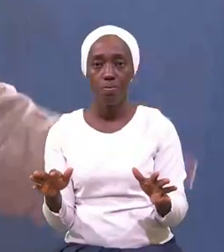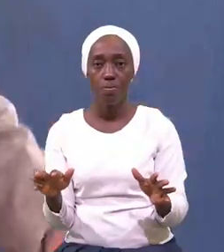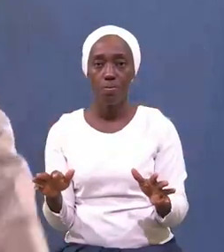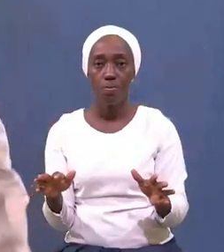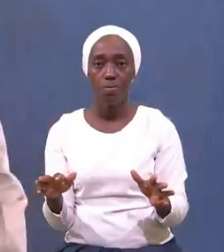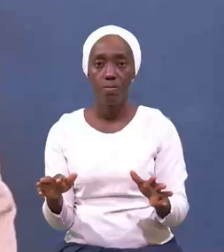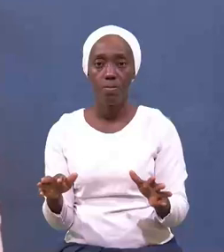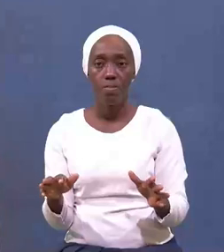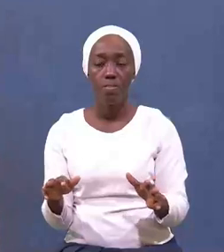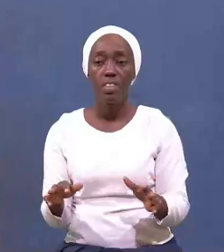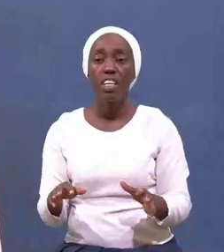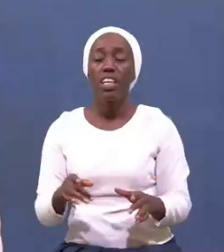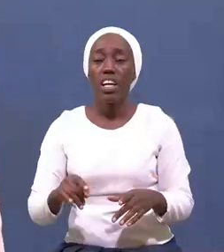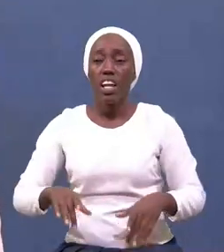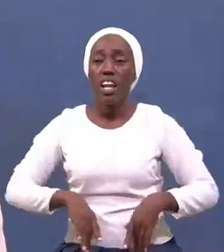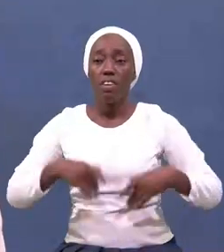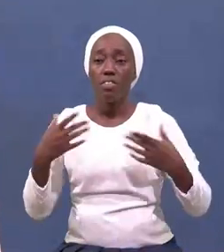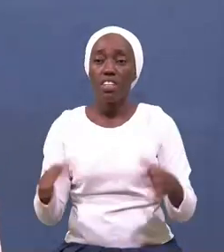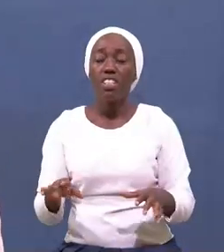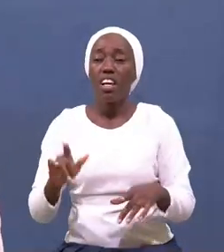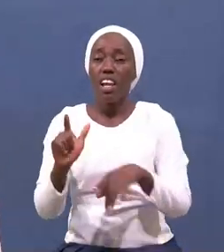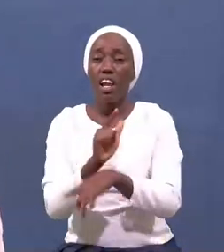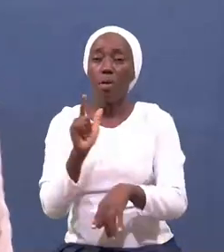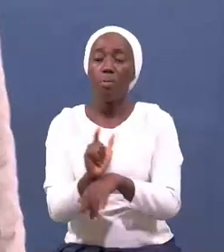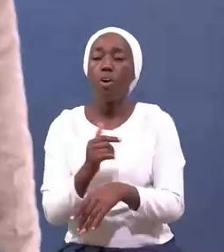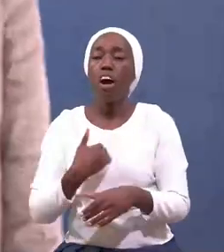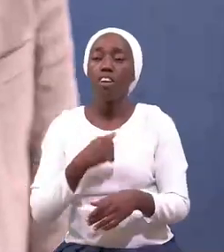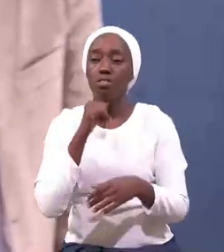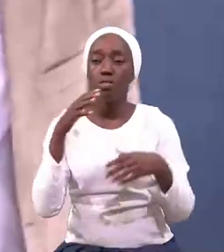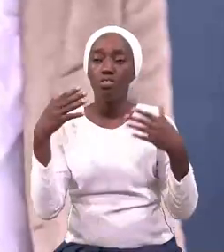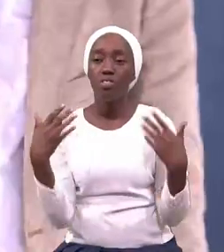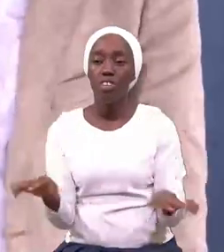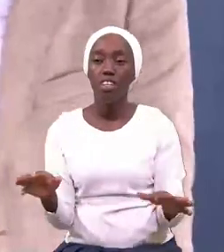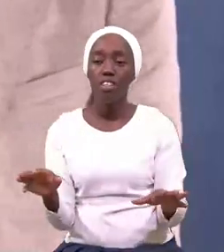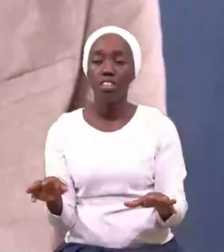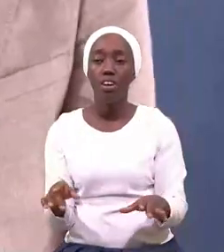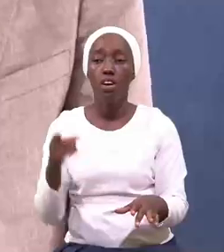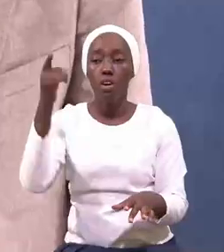La vie qui finit et le travail n'est pas fini.